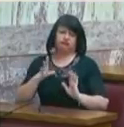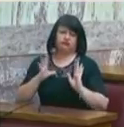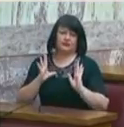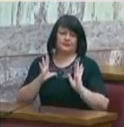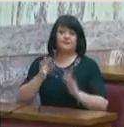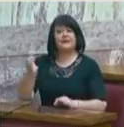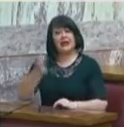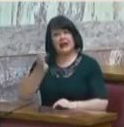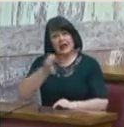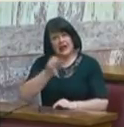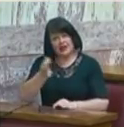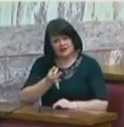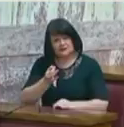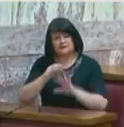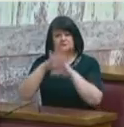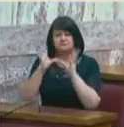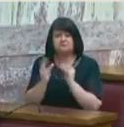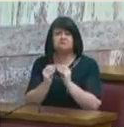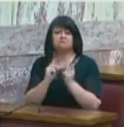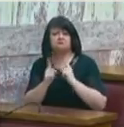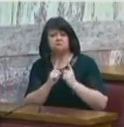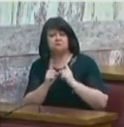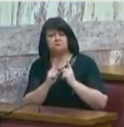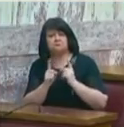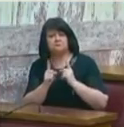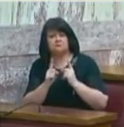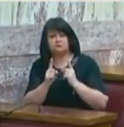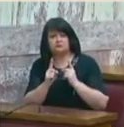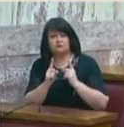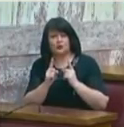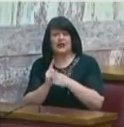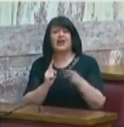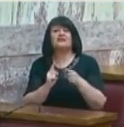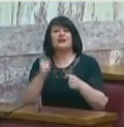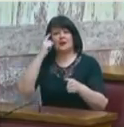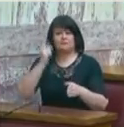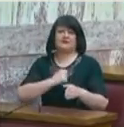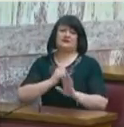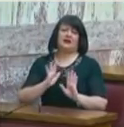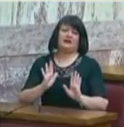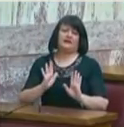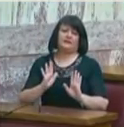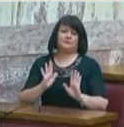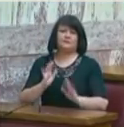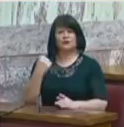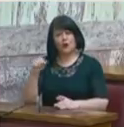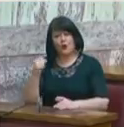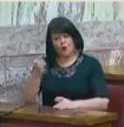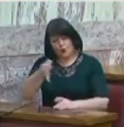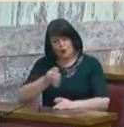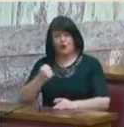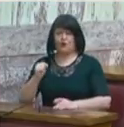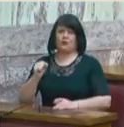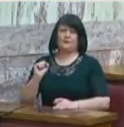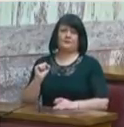Αναφέρεστε στις συλλογικές διαπραγματεύσεις ως ιδεοληψία της αριστεράς. Αρνείστε τη στήριξη